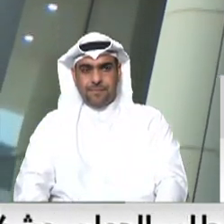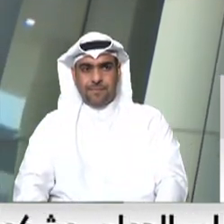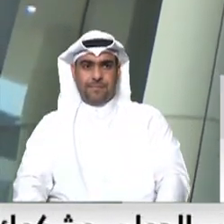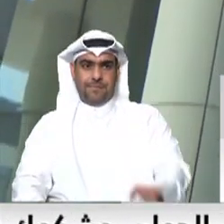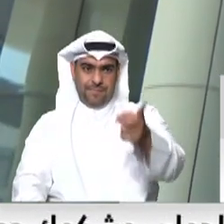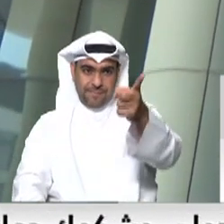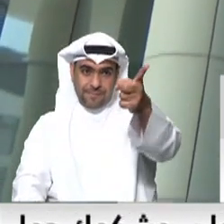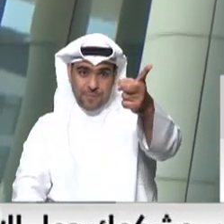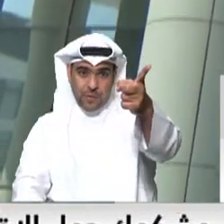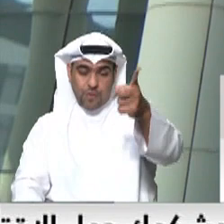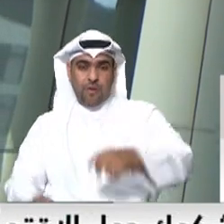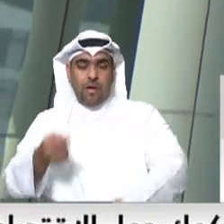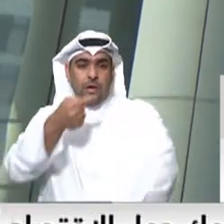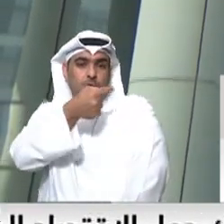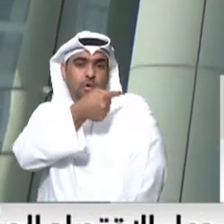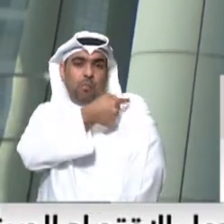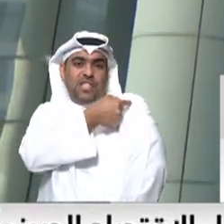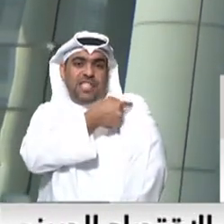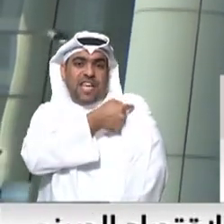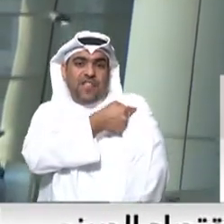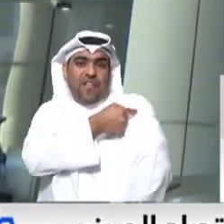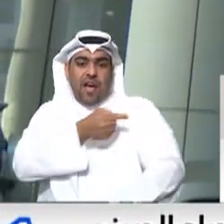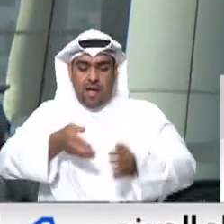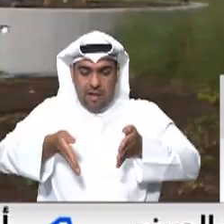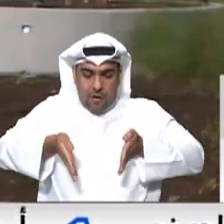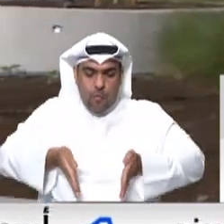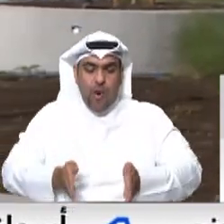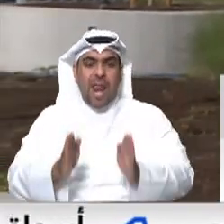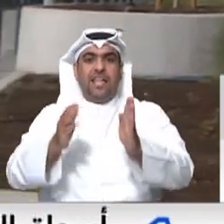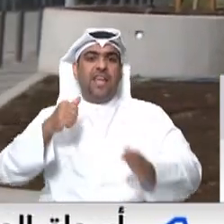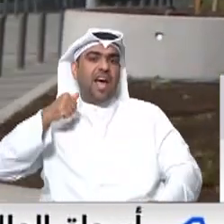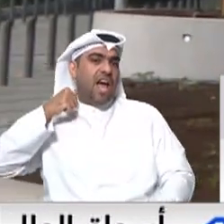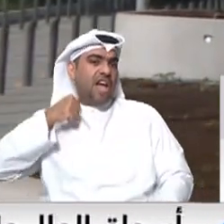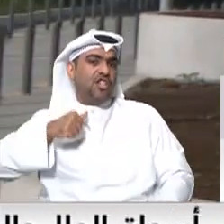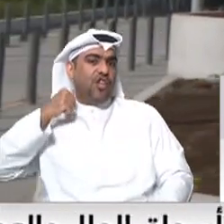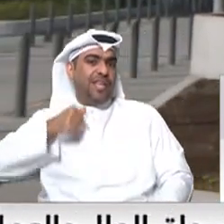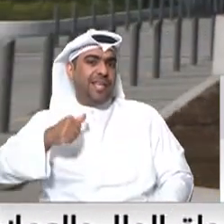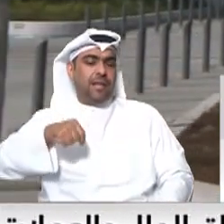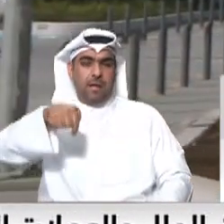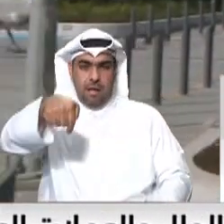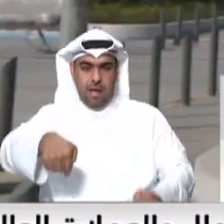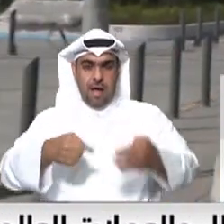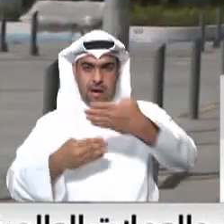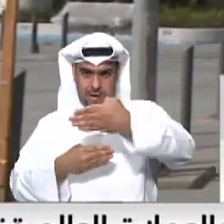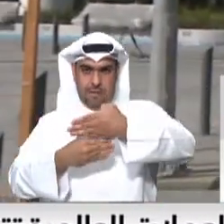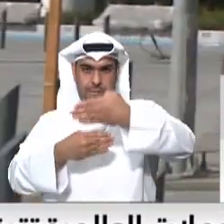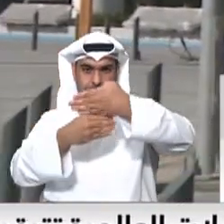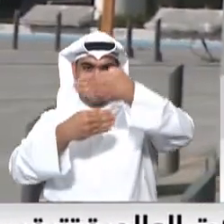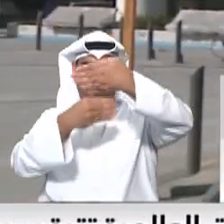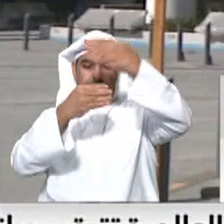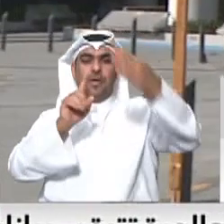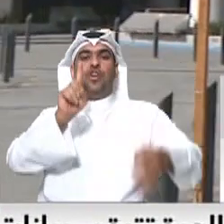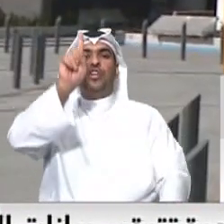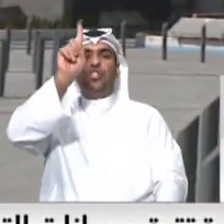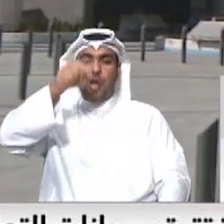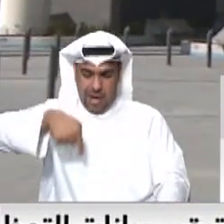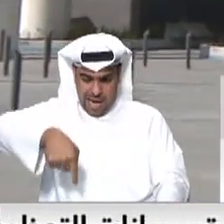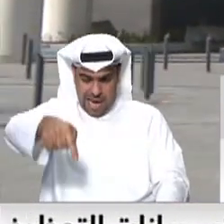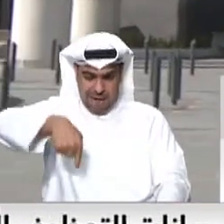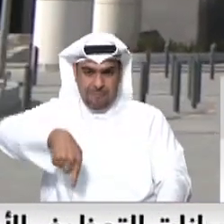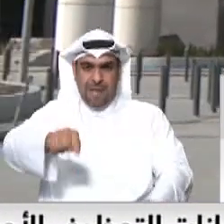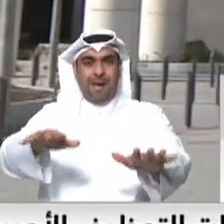الارتقاء بجودة الحياة والرعاية الصحية هدف من أهداف استراتيجية التنمية المستدامة في الكويت، ويأتي تطوير المنظومة